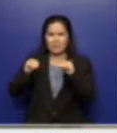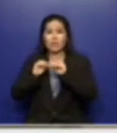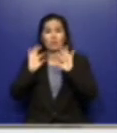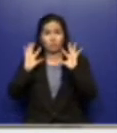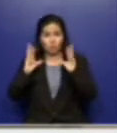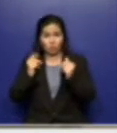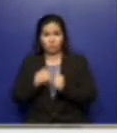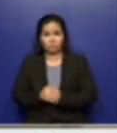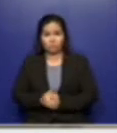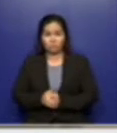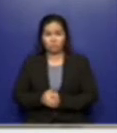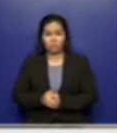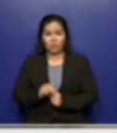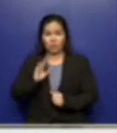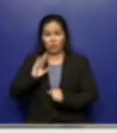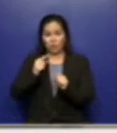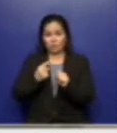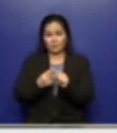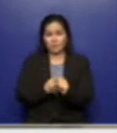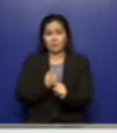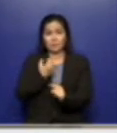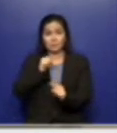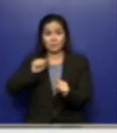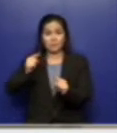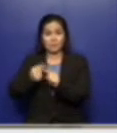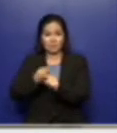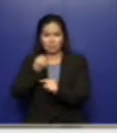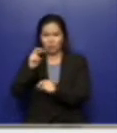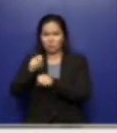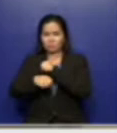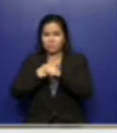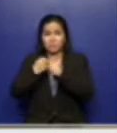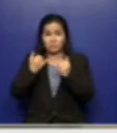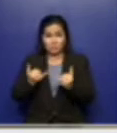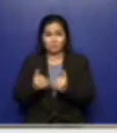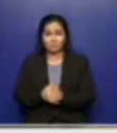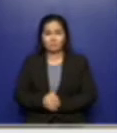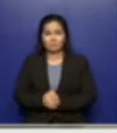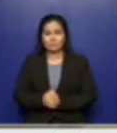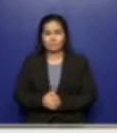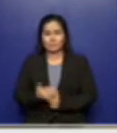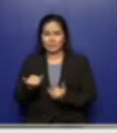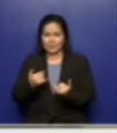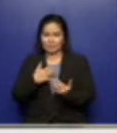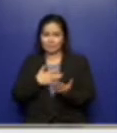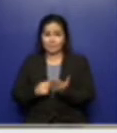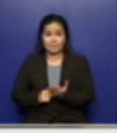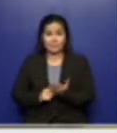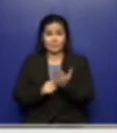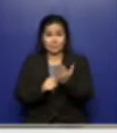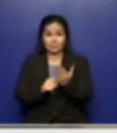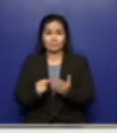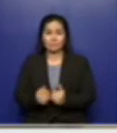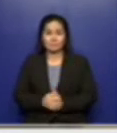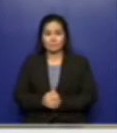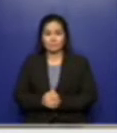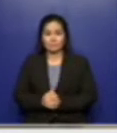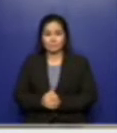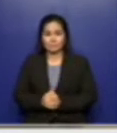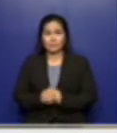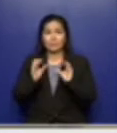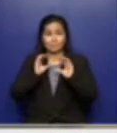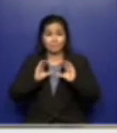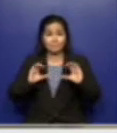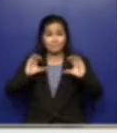ไตรมาสสุดท้ายนี้ครับฉะนั้นผมขอเสนออย่างนี้ครับรัฐบ